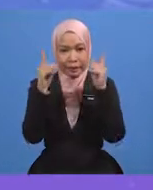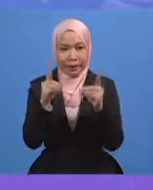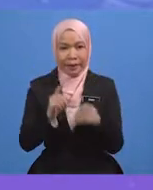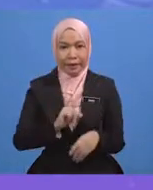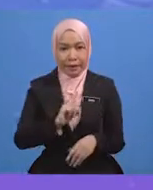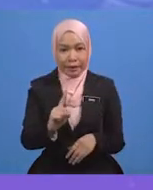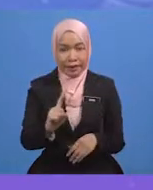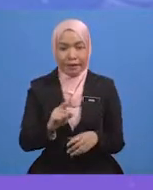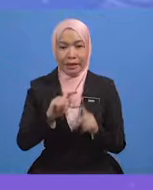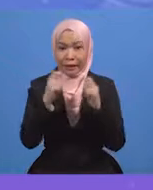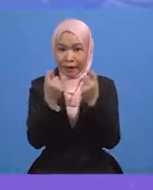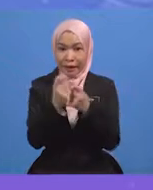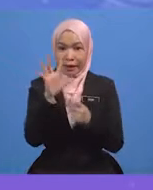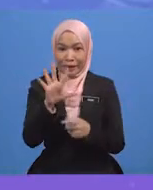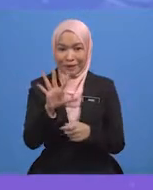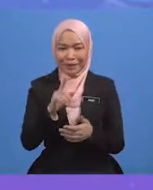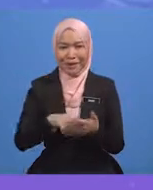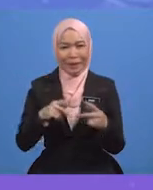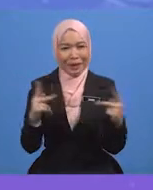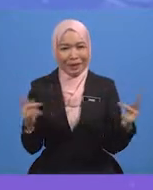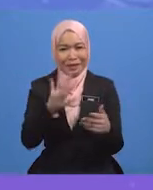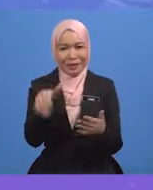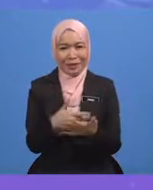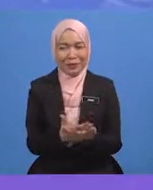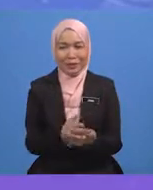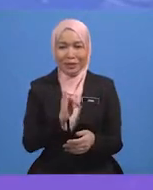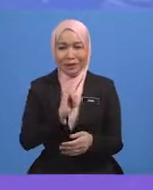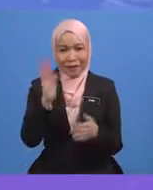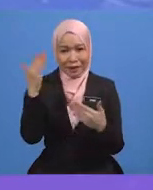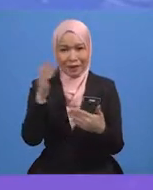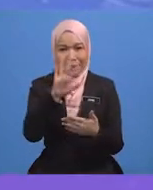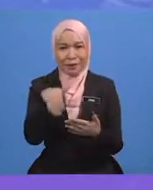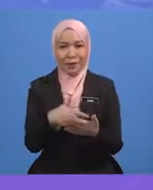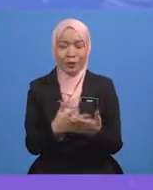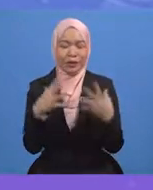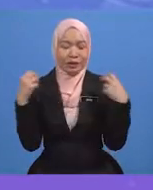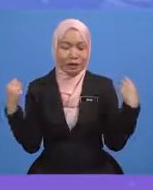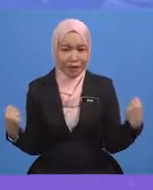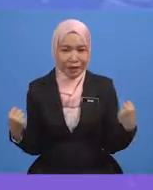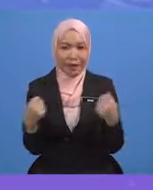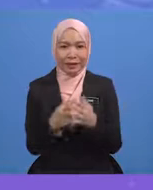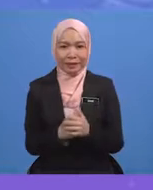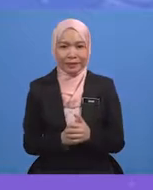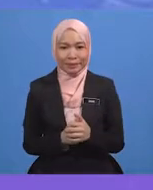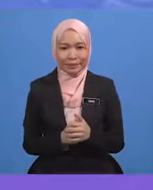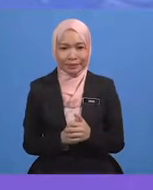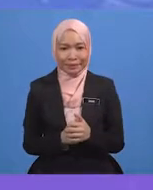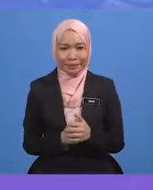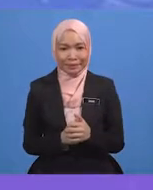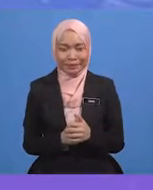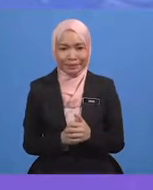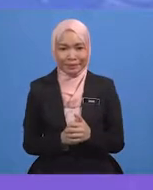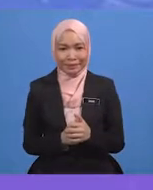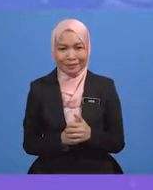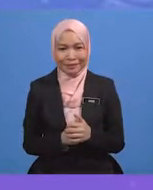murid-murid sekalian? Ustazah harapkan semua murid-murid berada dalam keadaan yang sihat walafiat